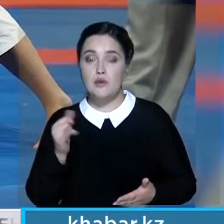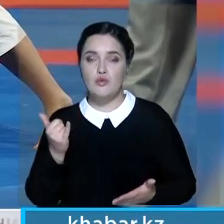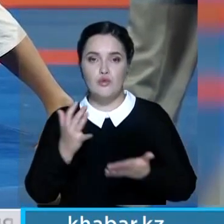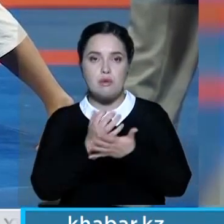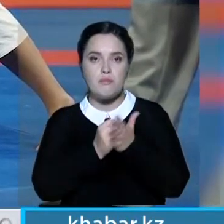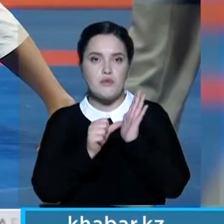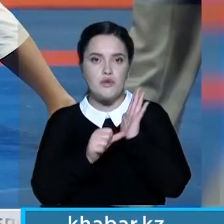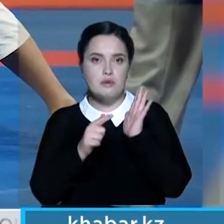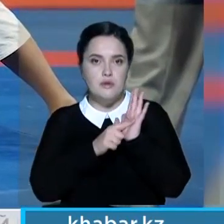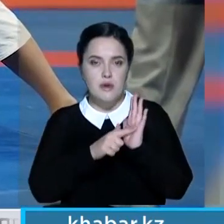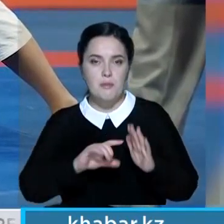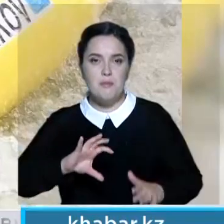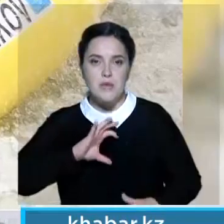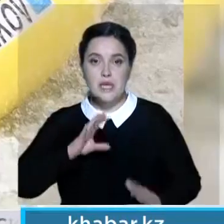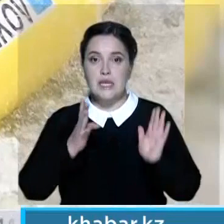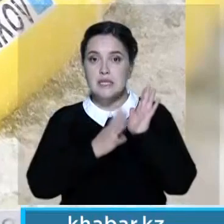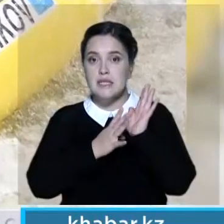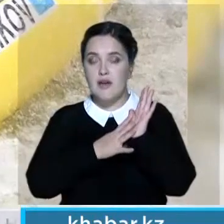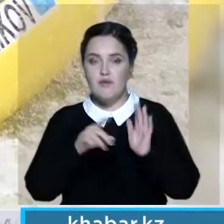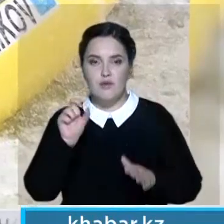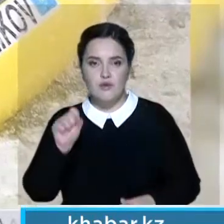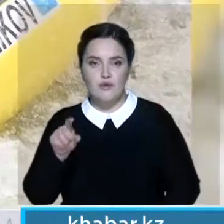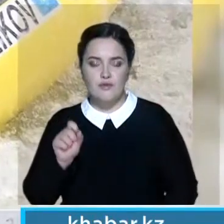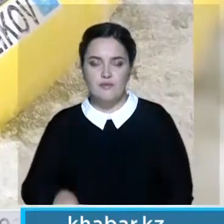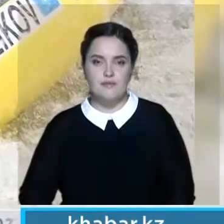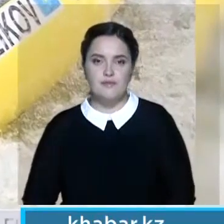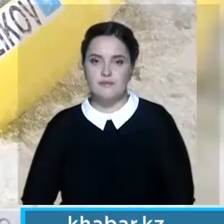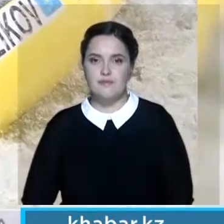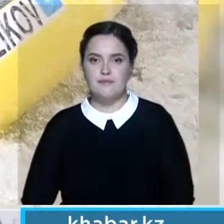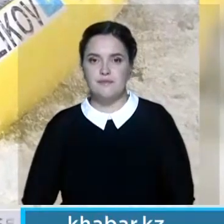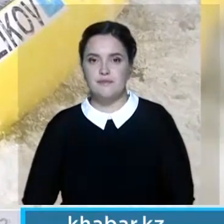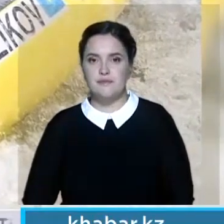команды 67 медалей, 9 из них наивысшего достоинства.